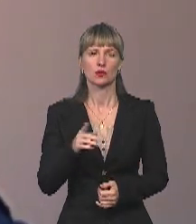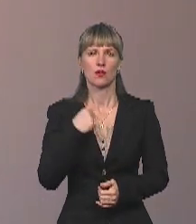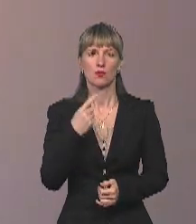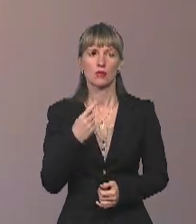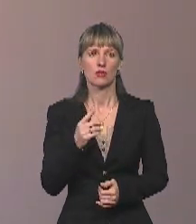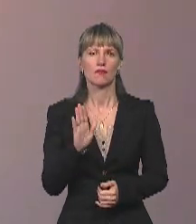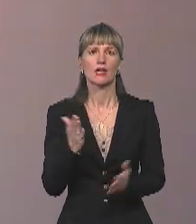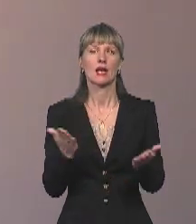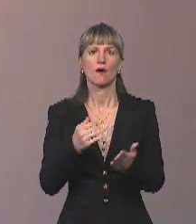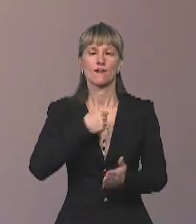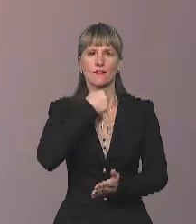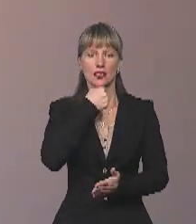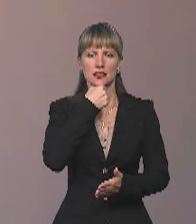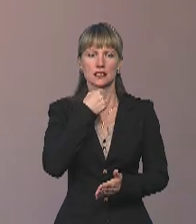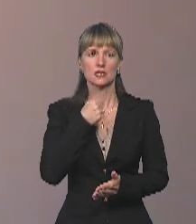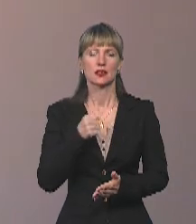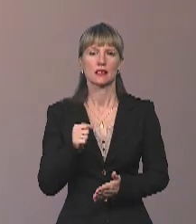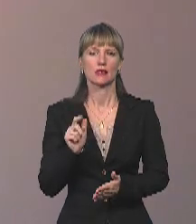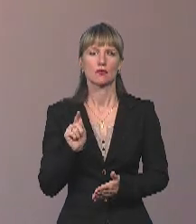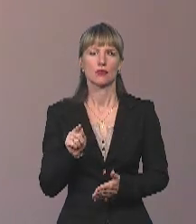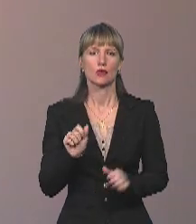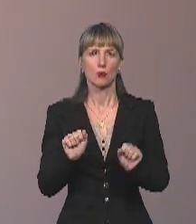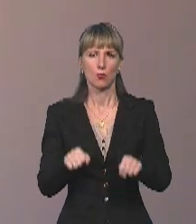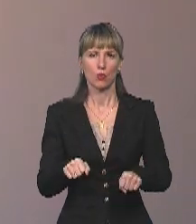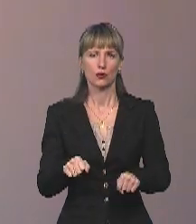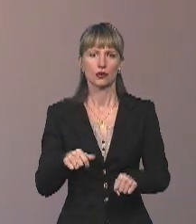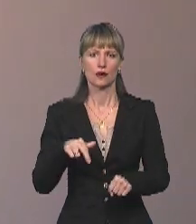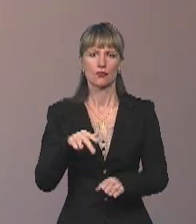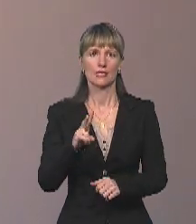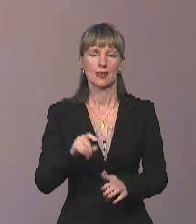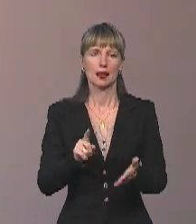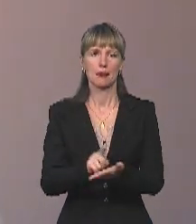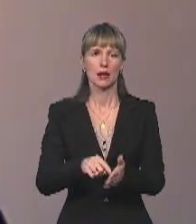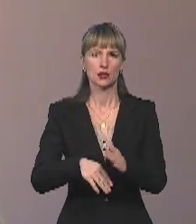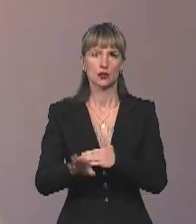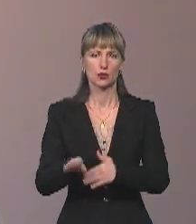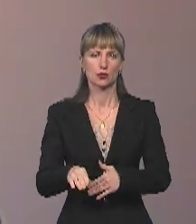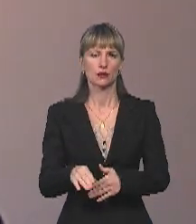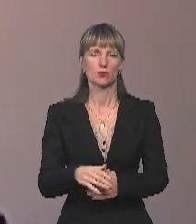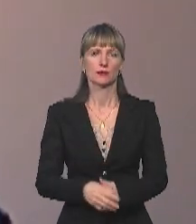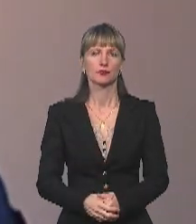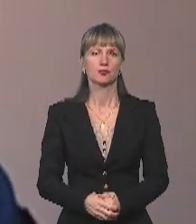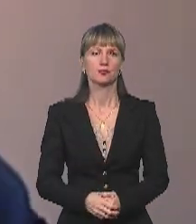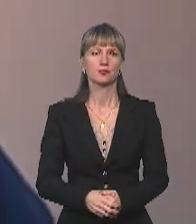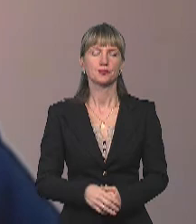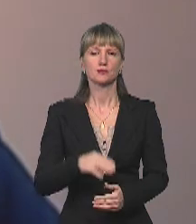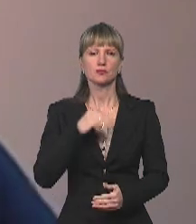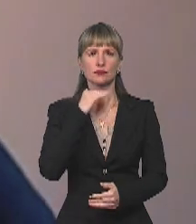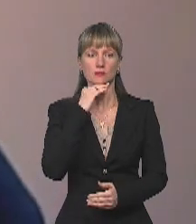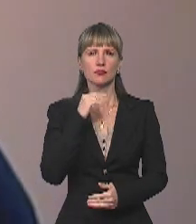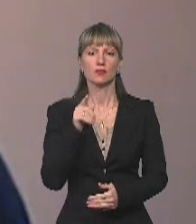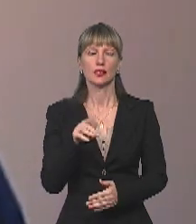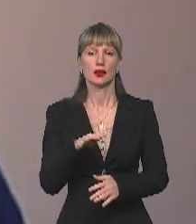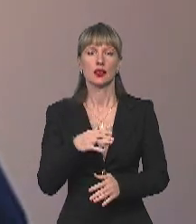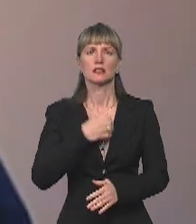в якому віці вона може вийти на пенсію, отримувати. Вистачає тій